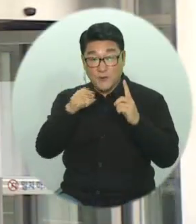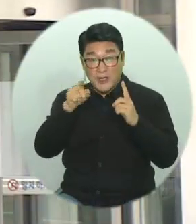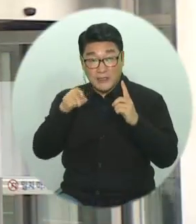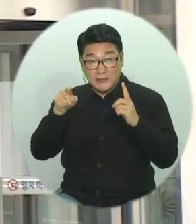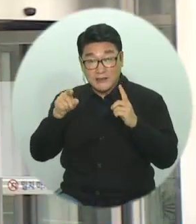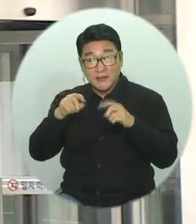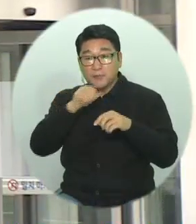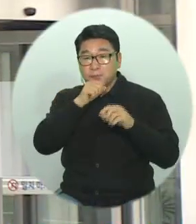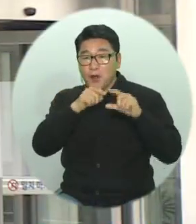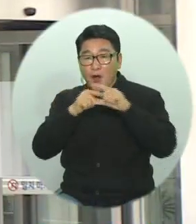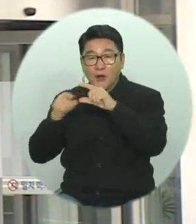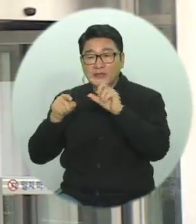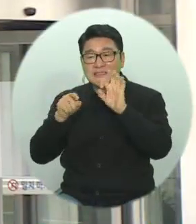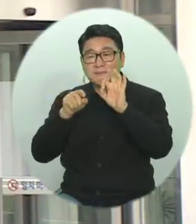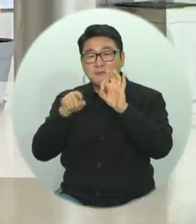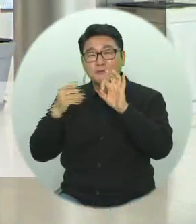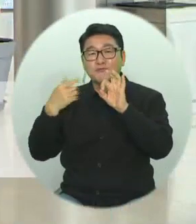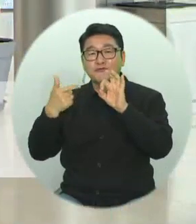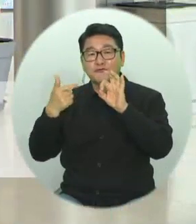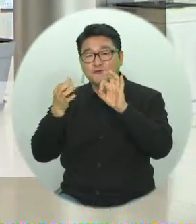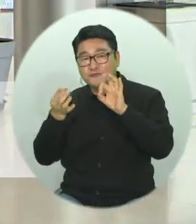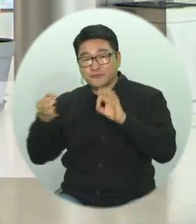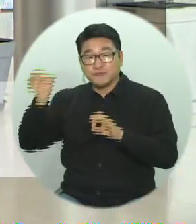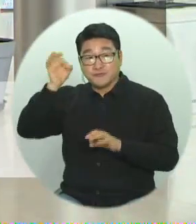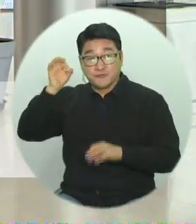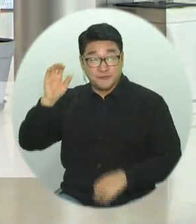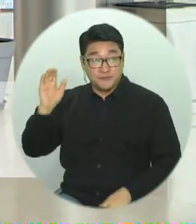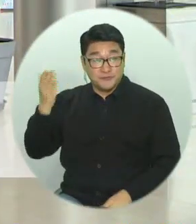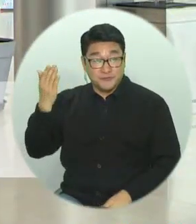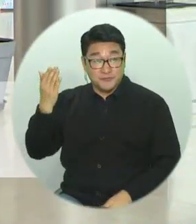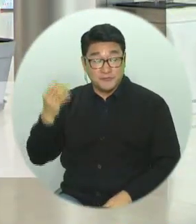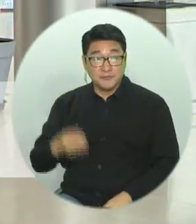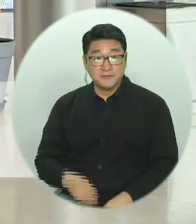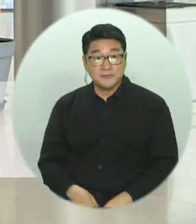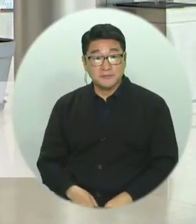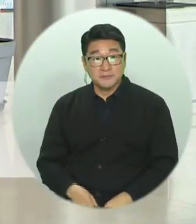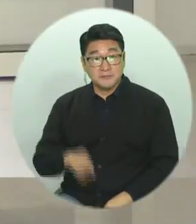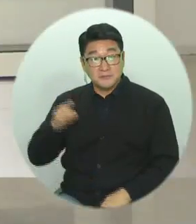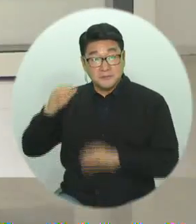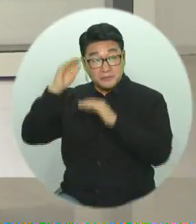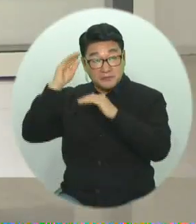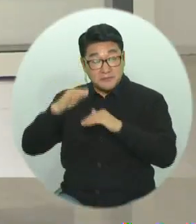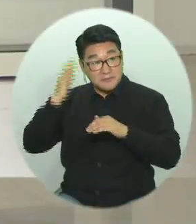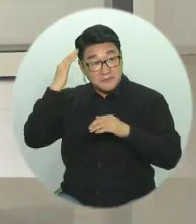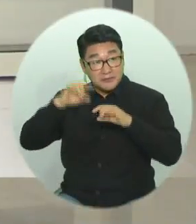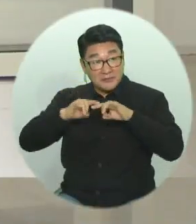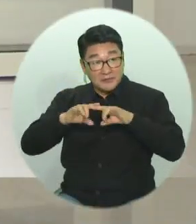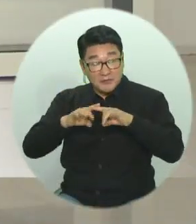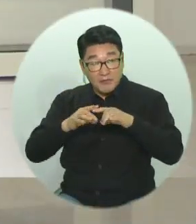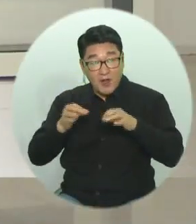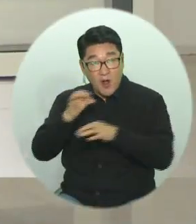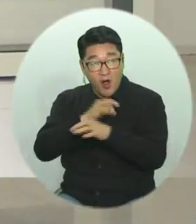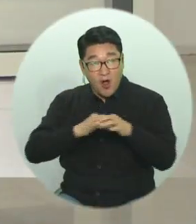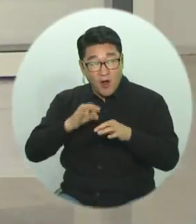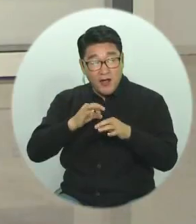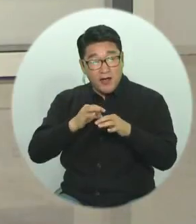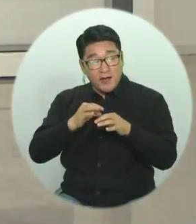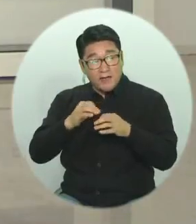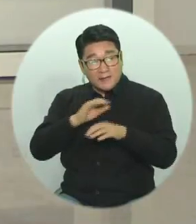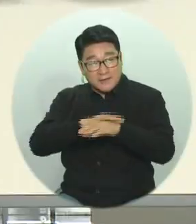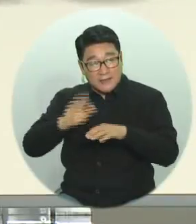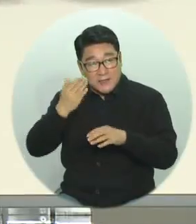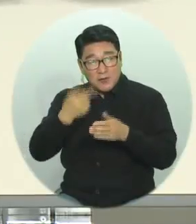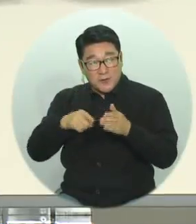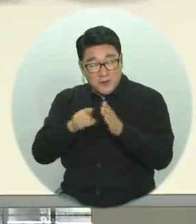시당 평균 10.61 인상한다고 덧붙였습니다 이와 함께 한전은 경영 위기 극복을 위한